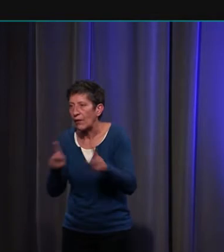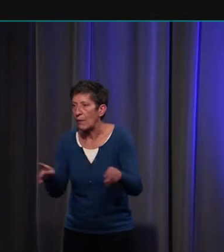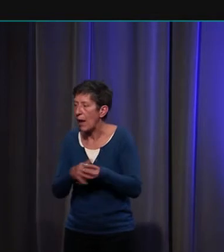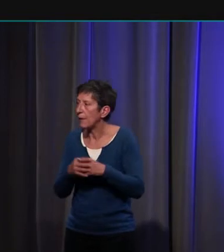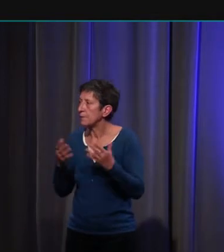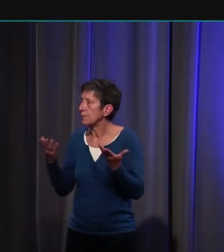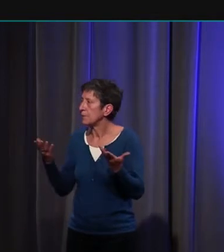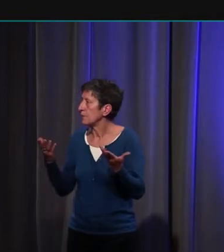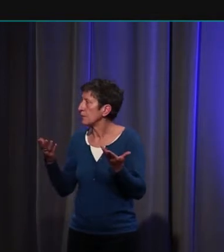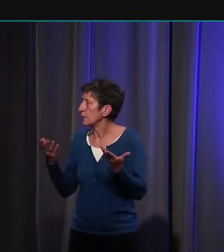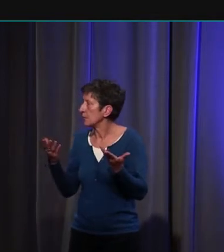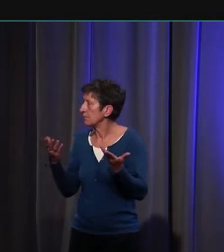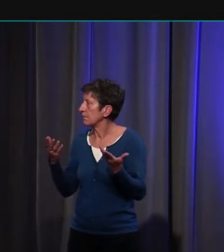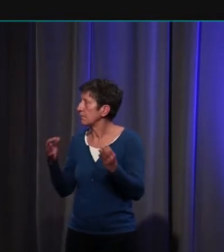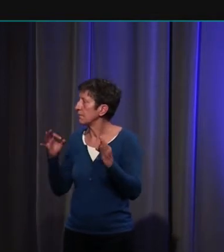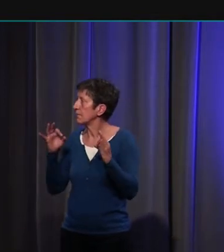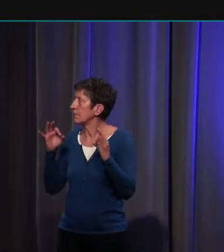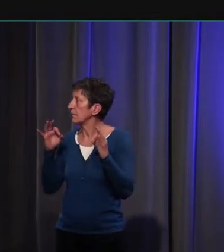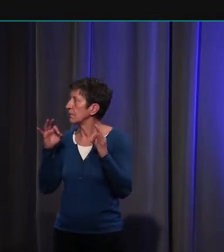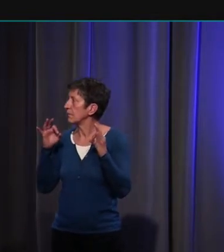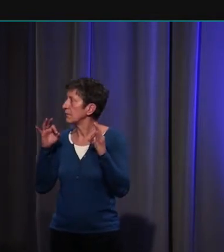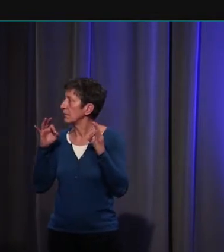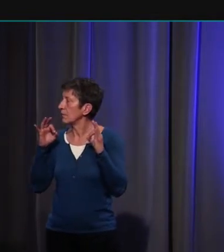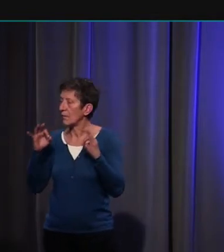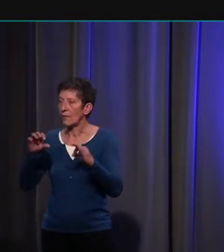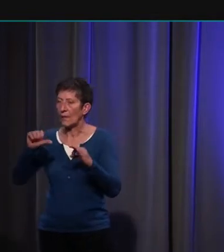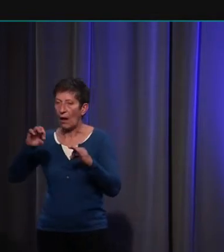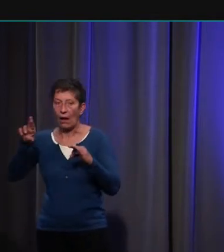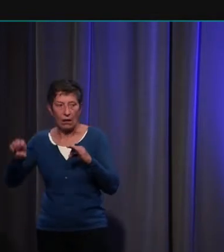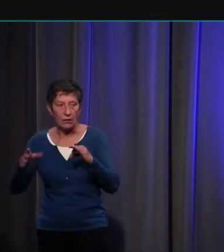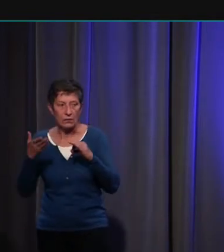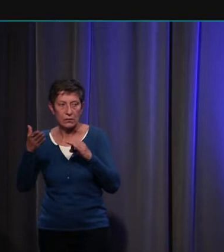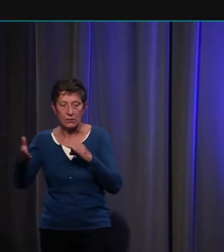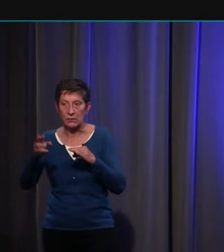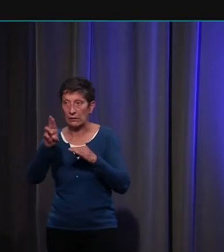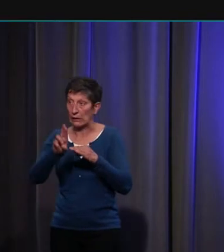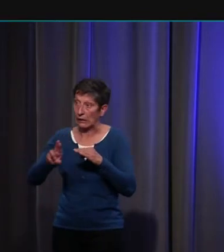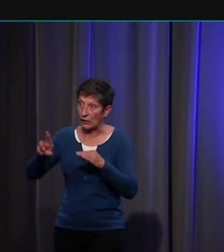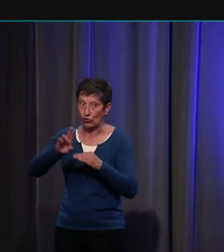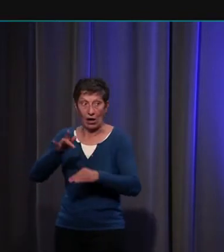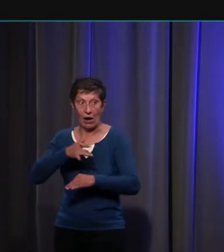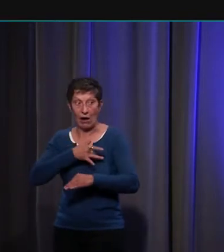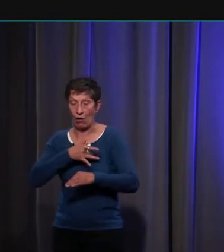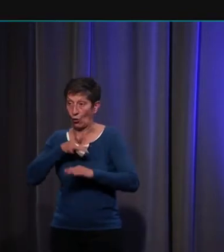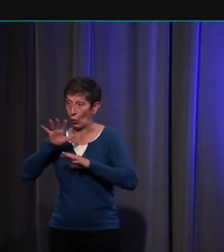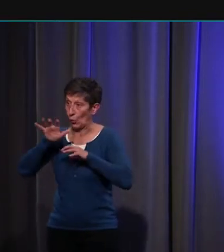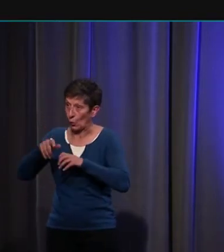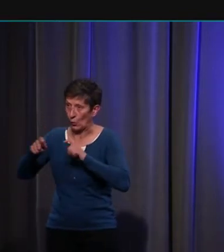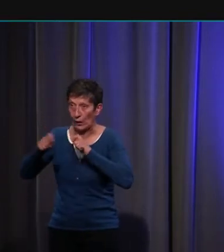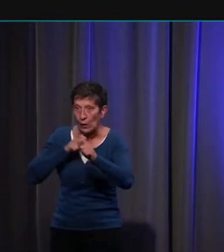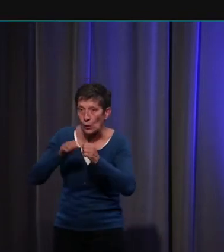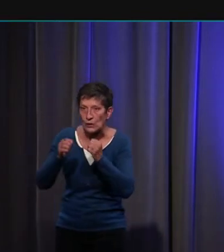sûr ce que art souffre donc appris là bas donc après acres richard est en train de négocier avec saladin